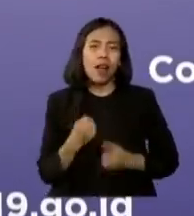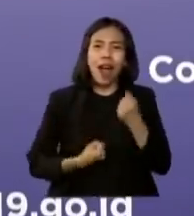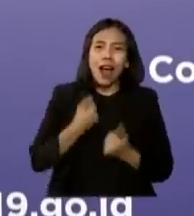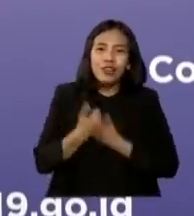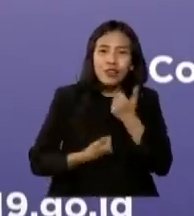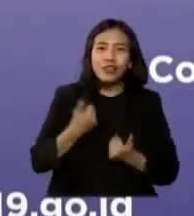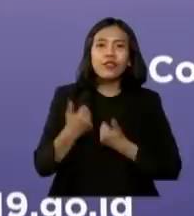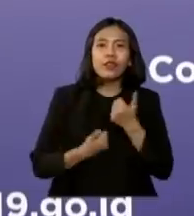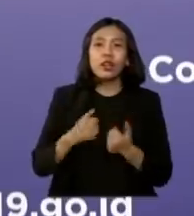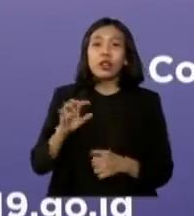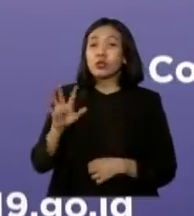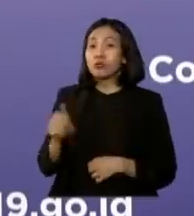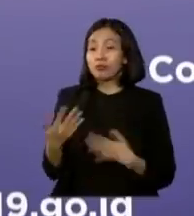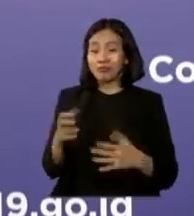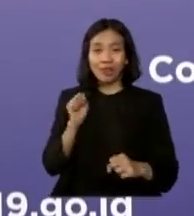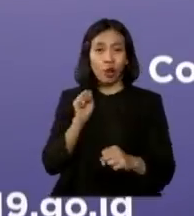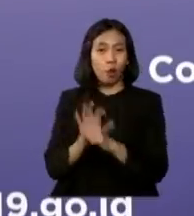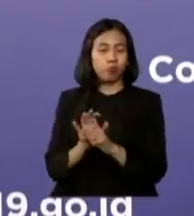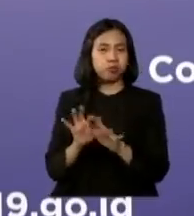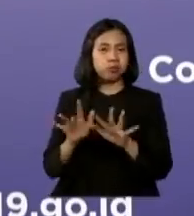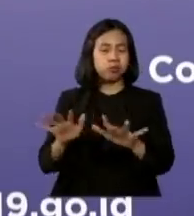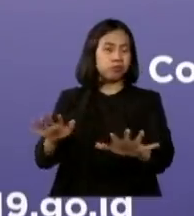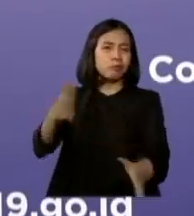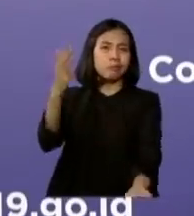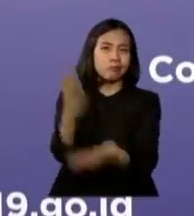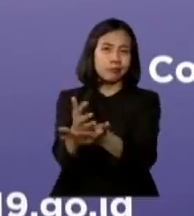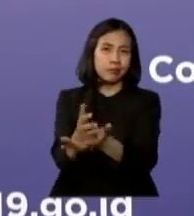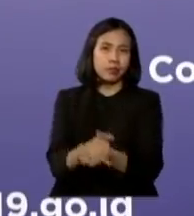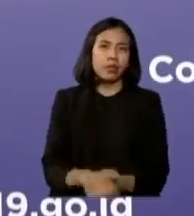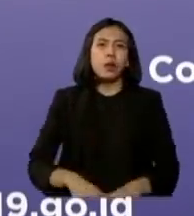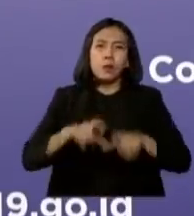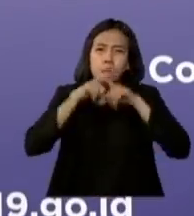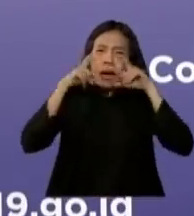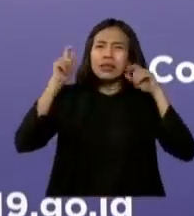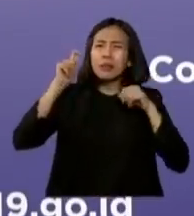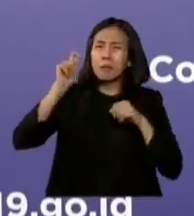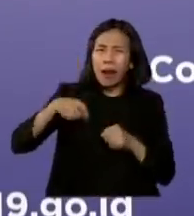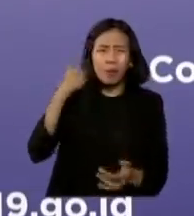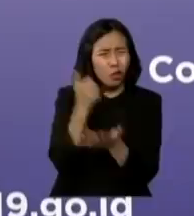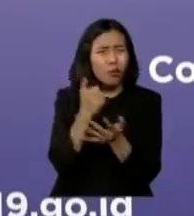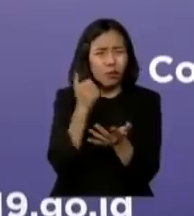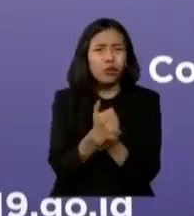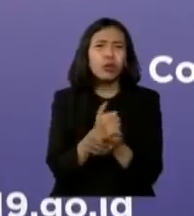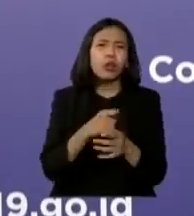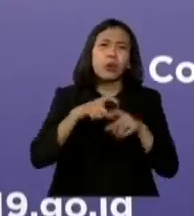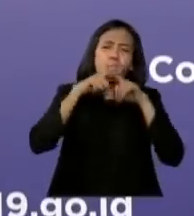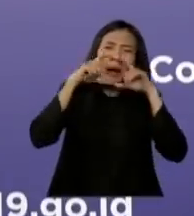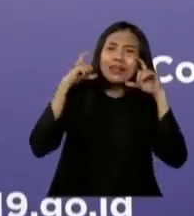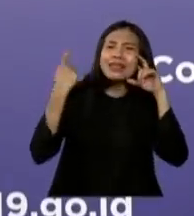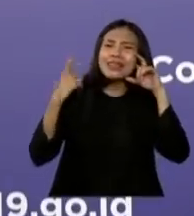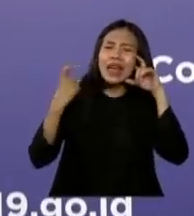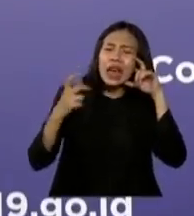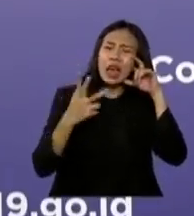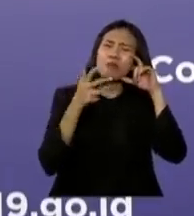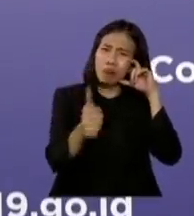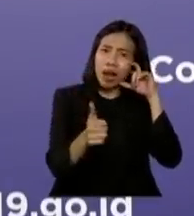agar dan covert 19 ini bisa kita putuskan gunakan masker yang benar gunakan masker dengan cara